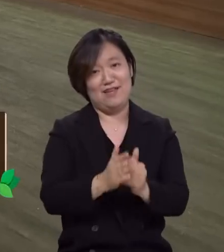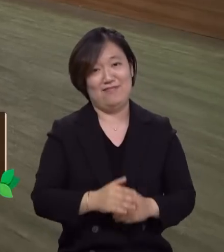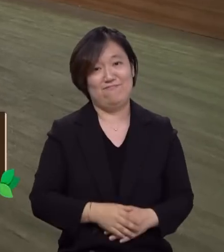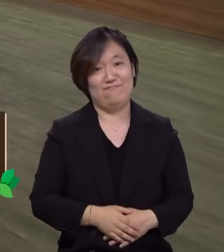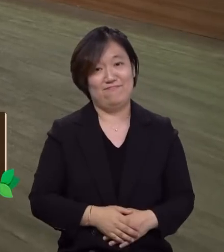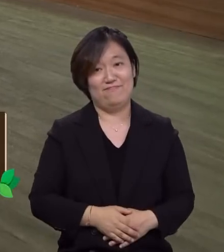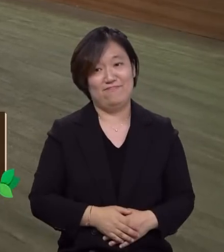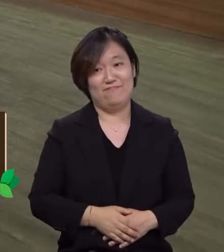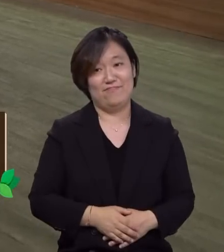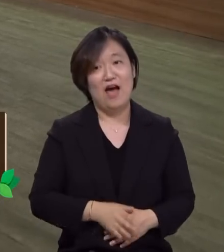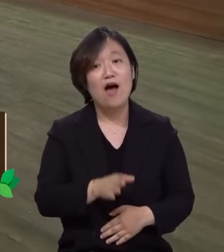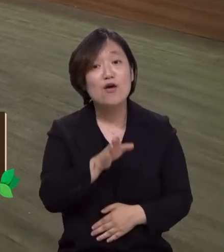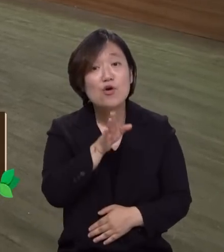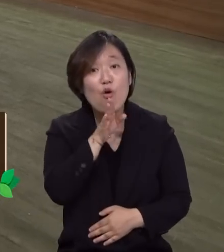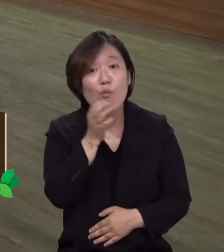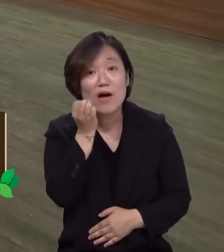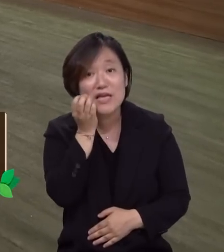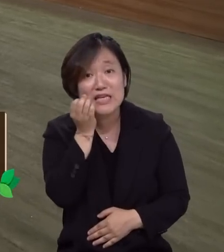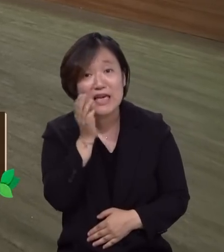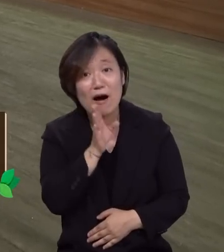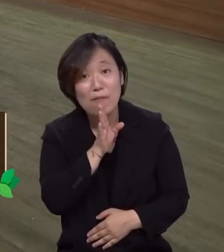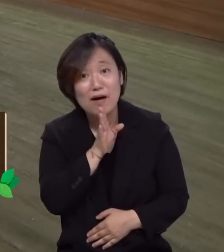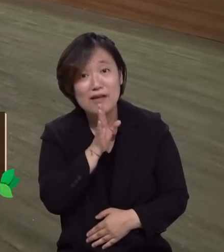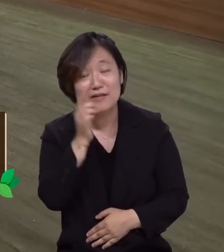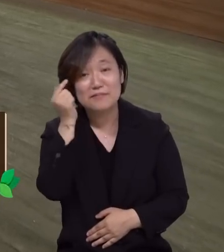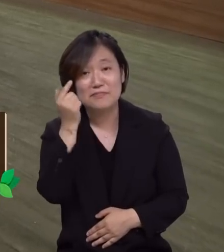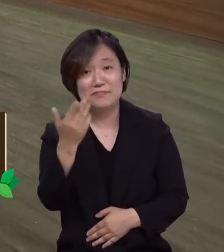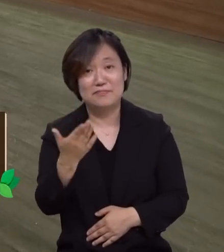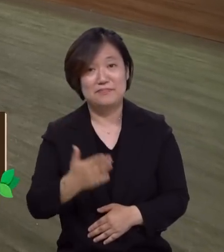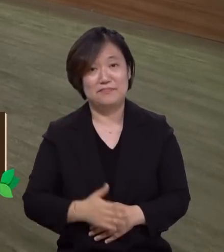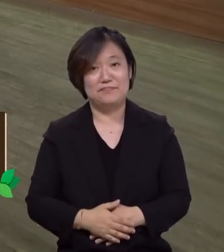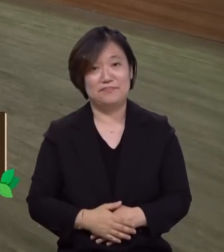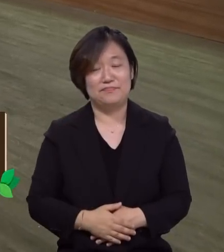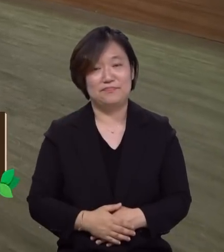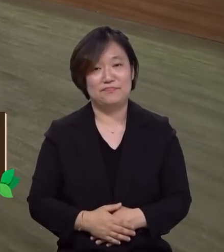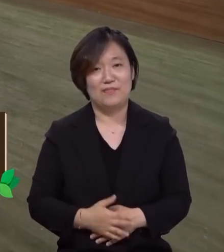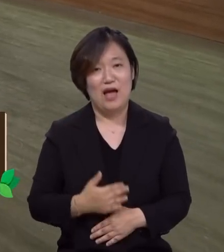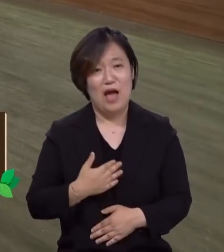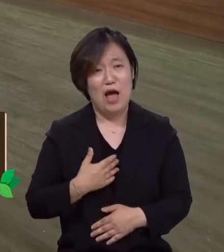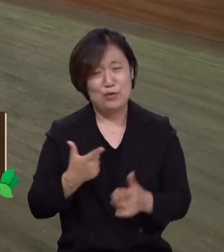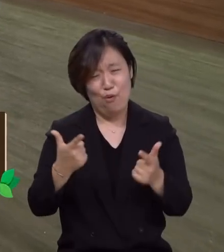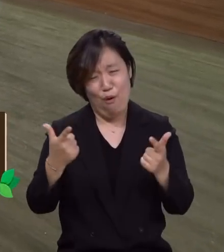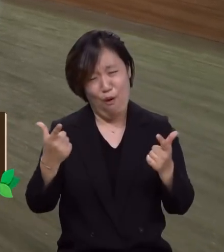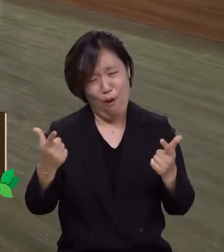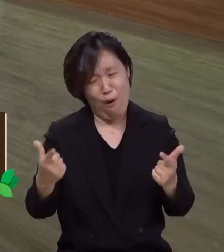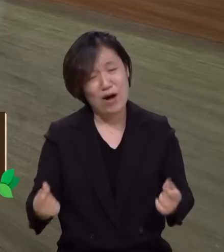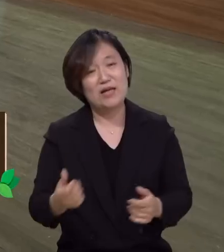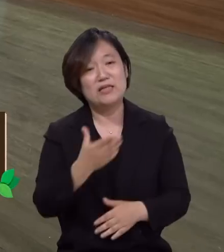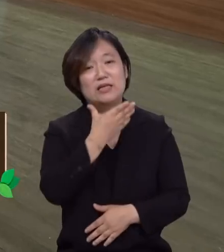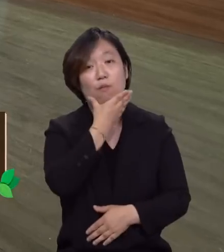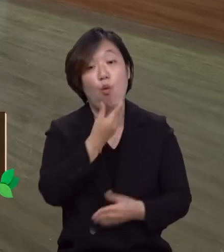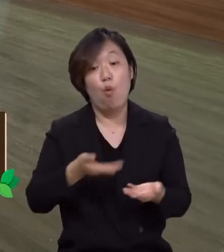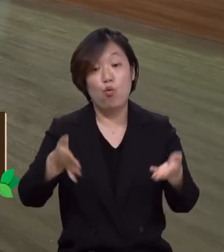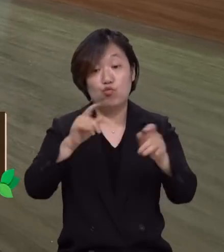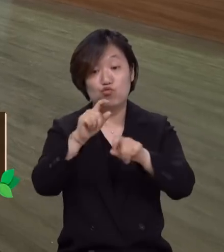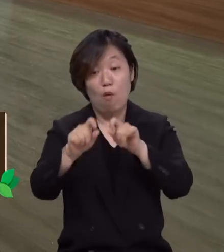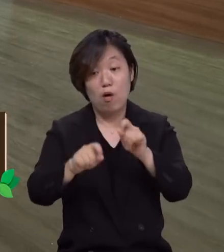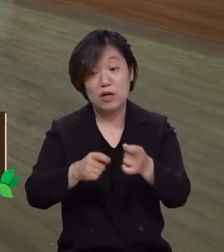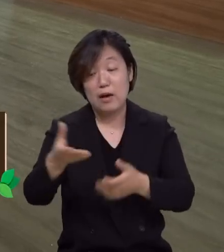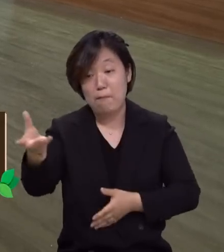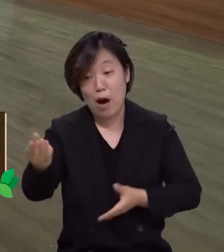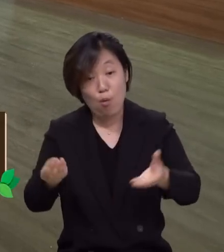참 신기하고 묘한 일이 아닐 수가 없습니다 똑같이 복주머니를 얻었는데